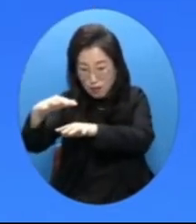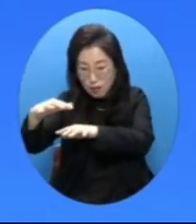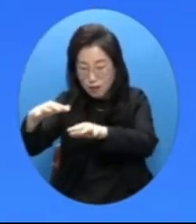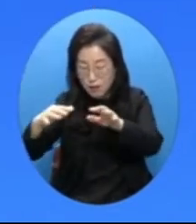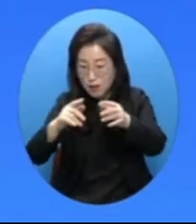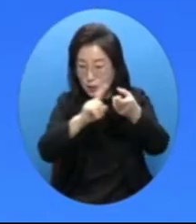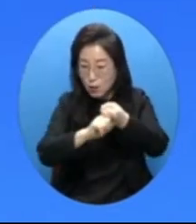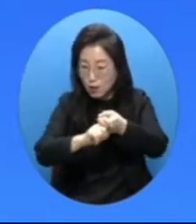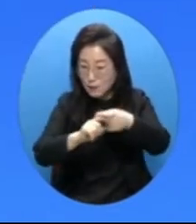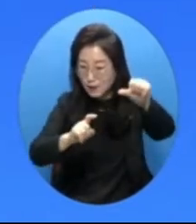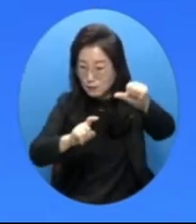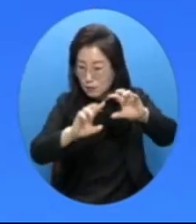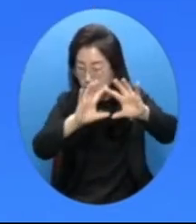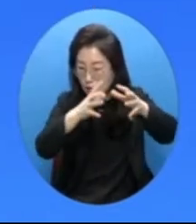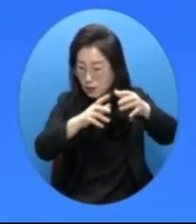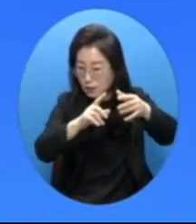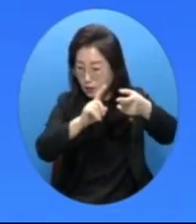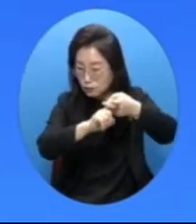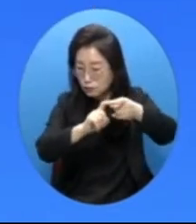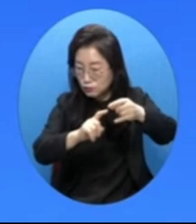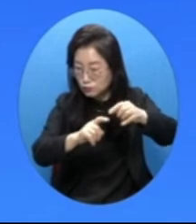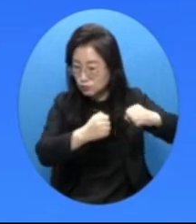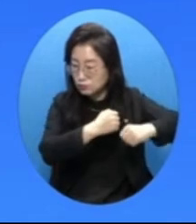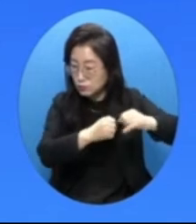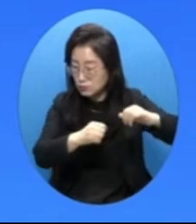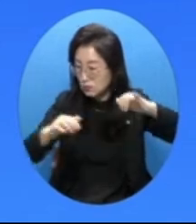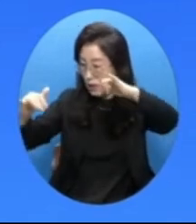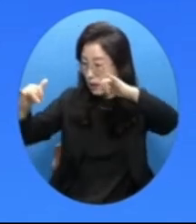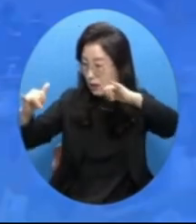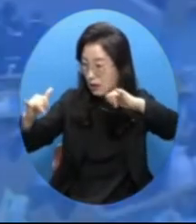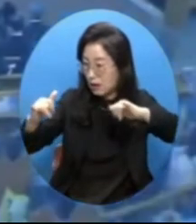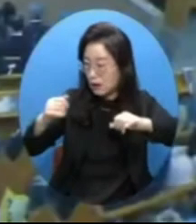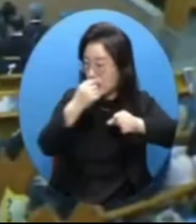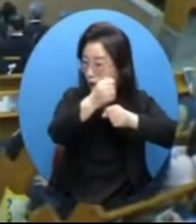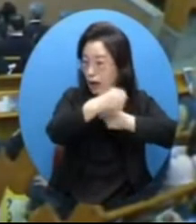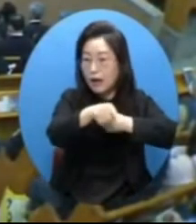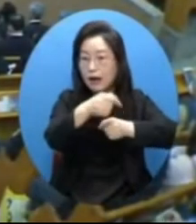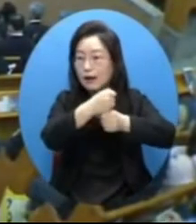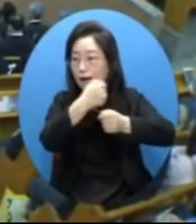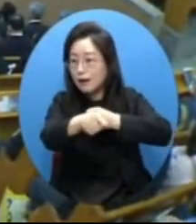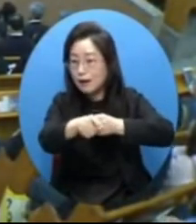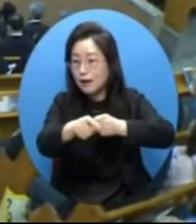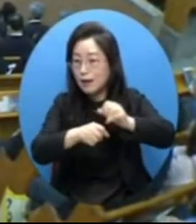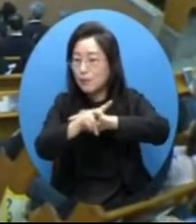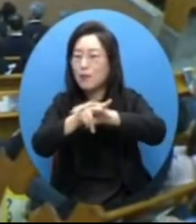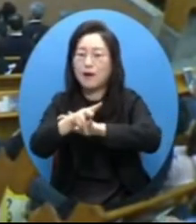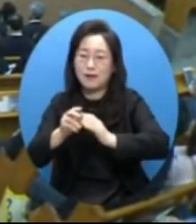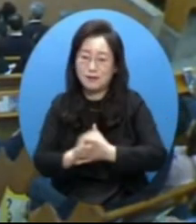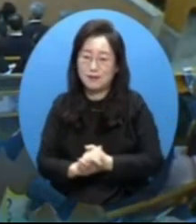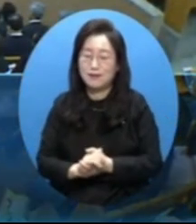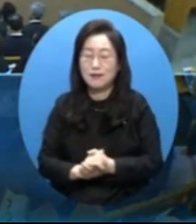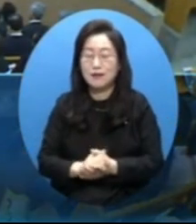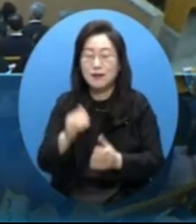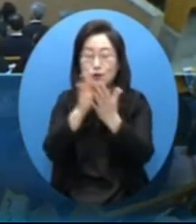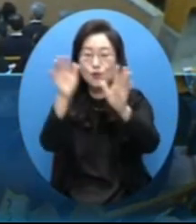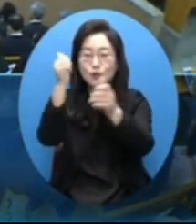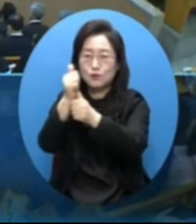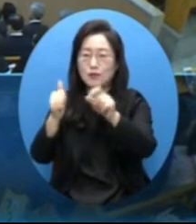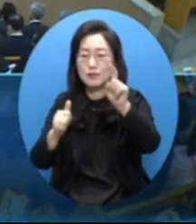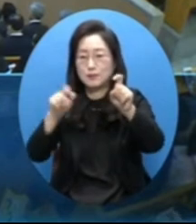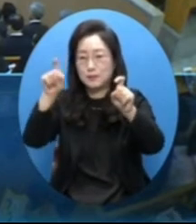하나님께서 연합군들을 이스라엘 군대 앞에서 완전히 피하게 만들어 주셨습니다 여호수아서 10장